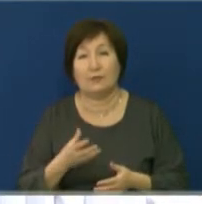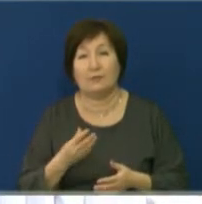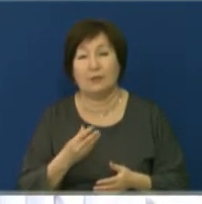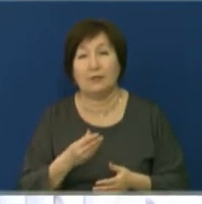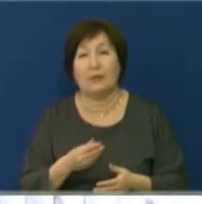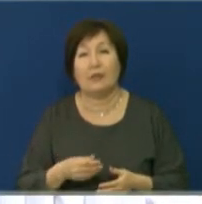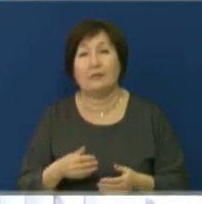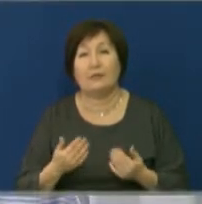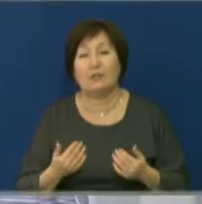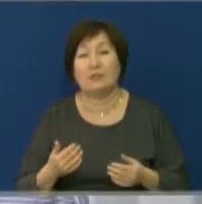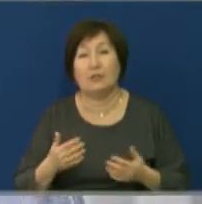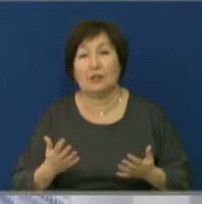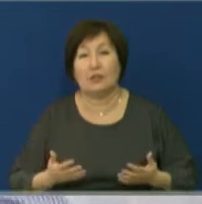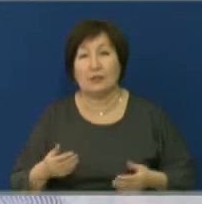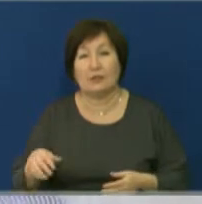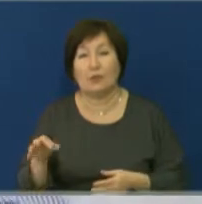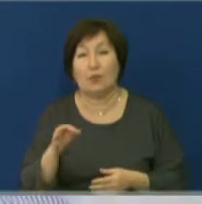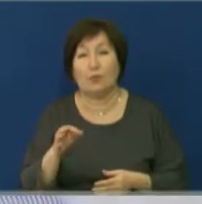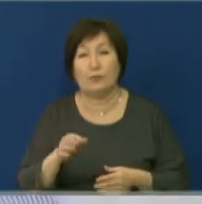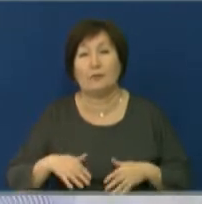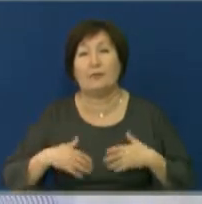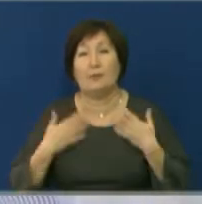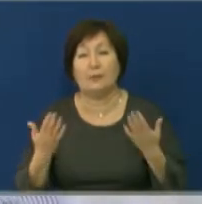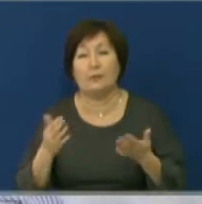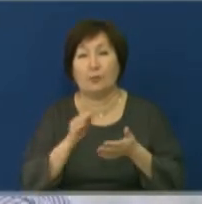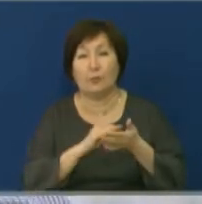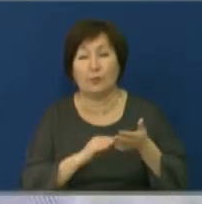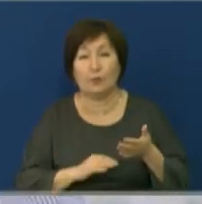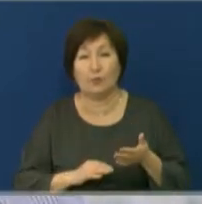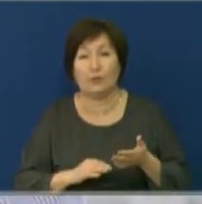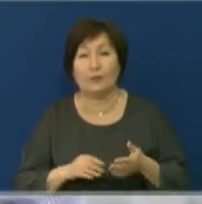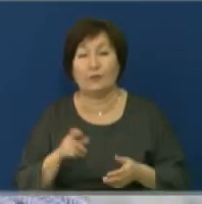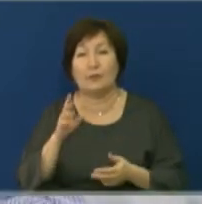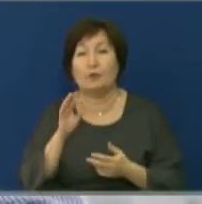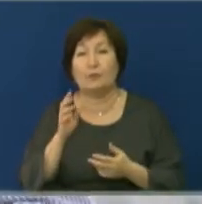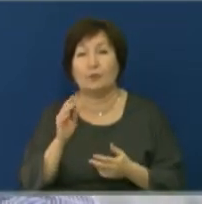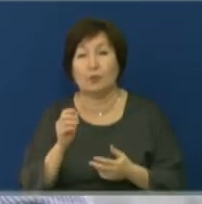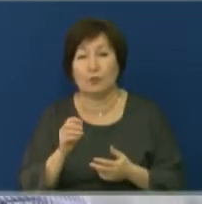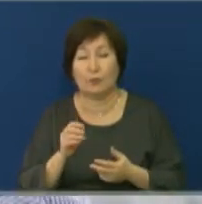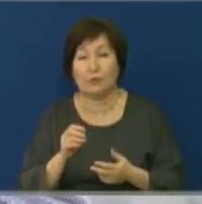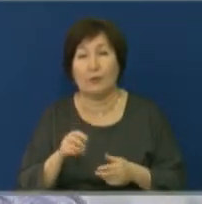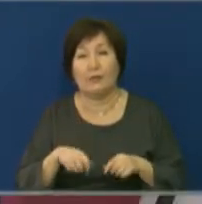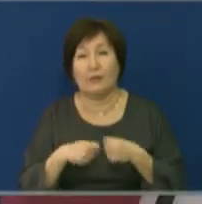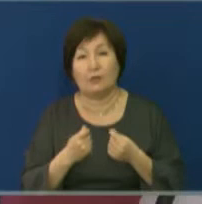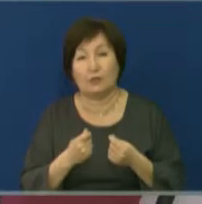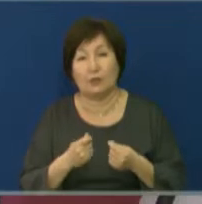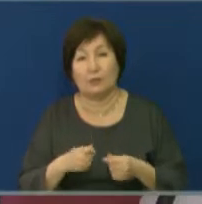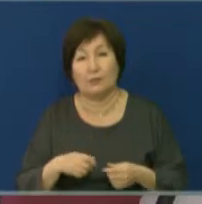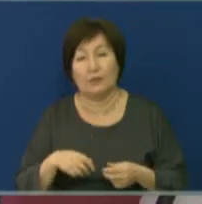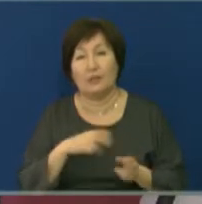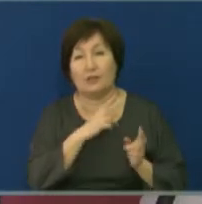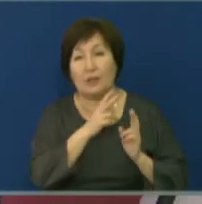жители области публикуют обращения, связанные с коррупционными правонарушениями. Не остался без внимания и процесс